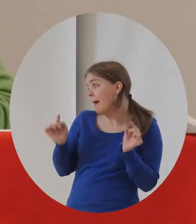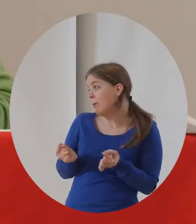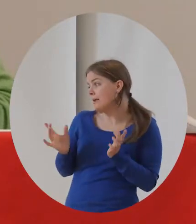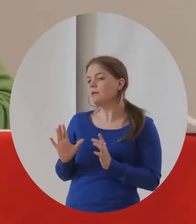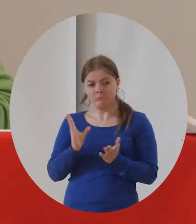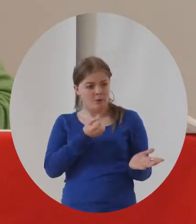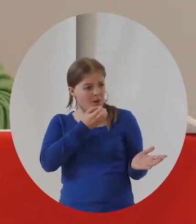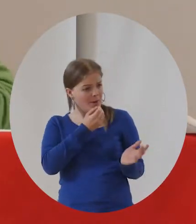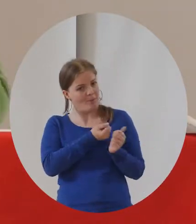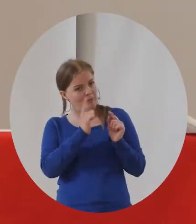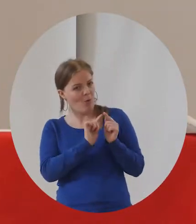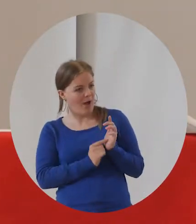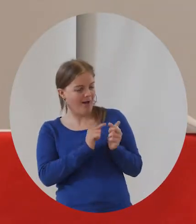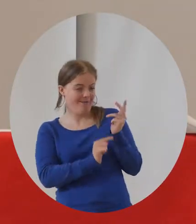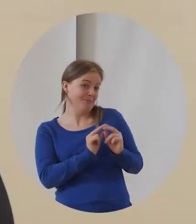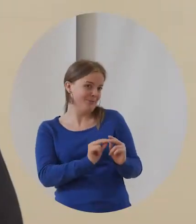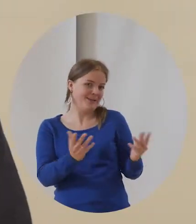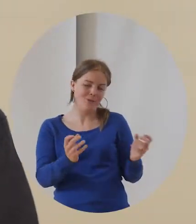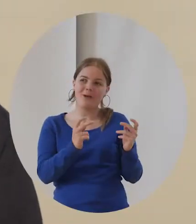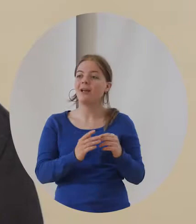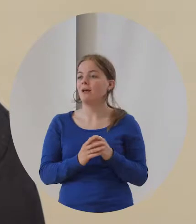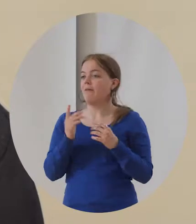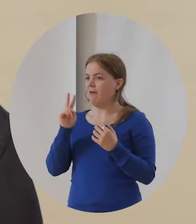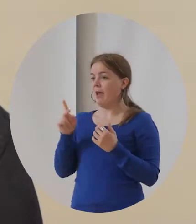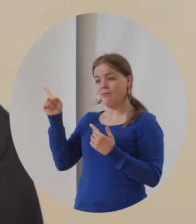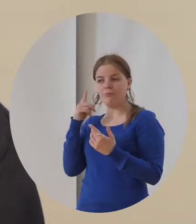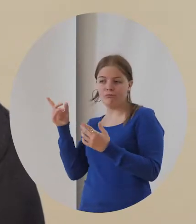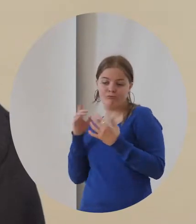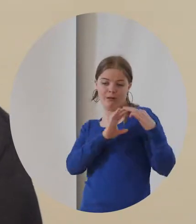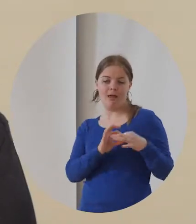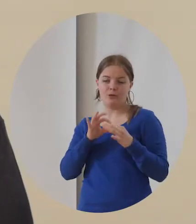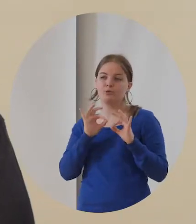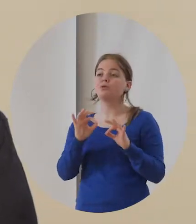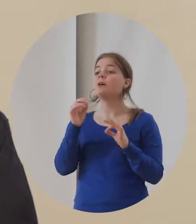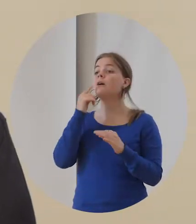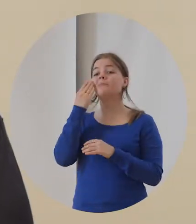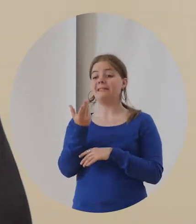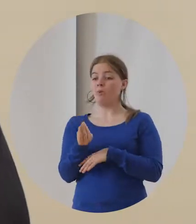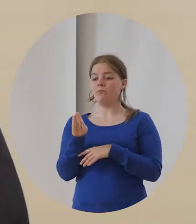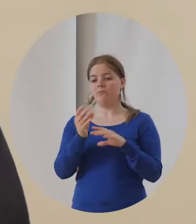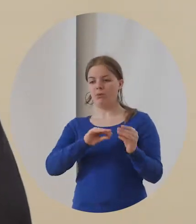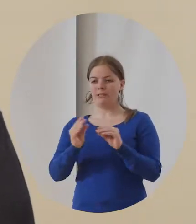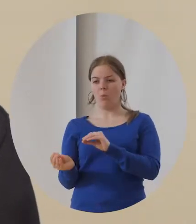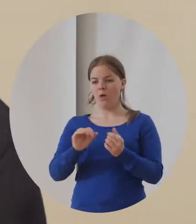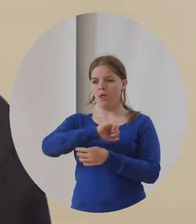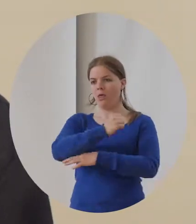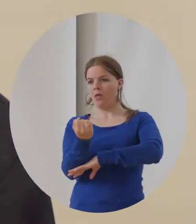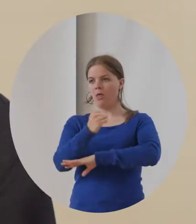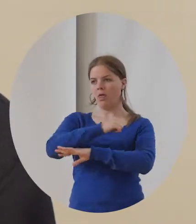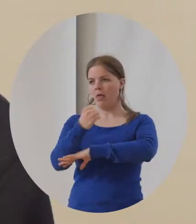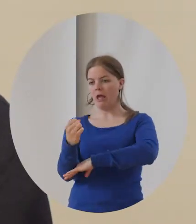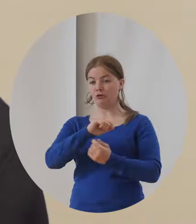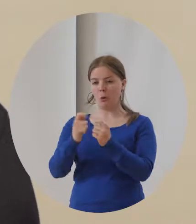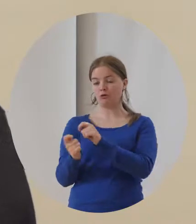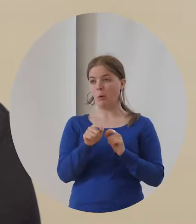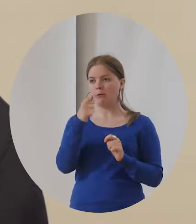points. Mais effectivement, donc, l'irritabilité au changement de position, comme le disait Sylvie, des bébés qui, par